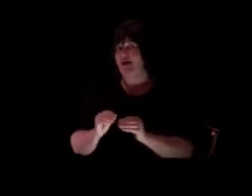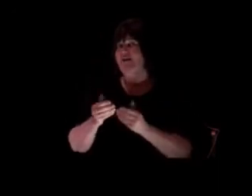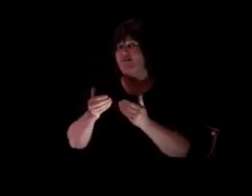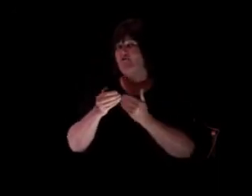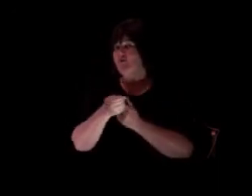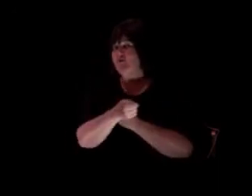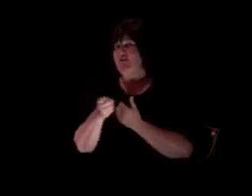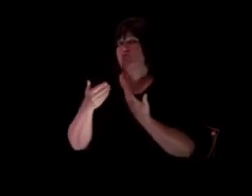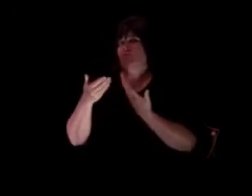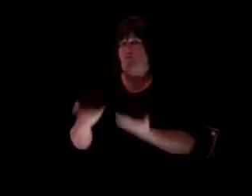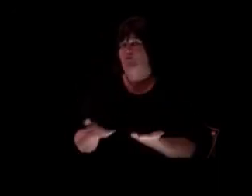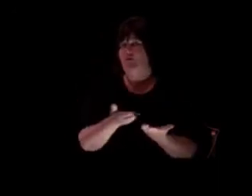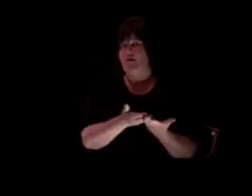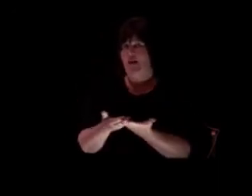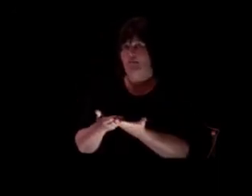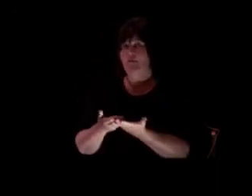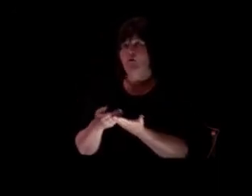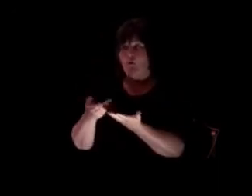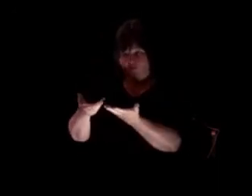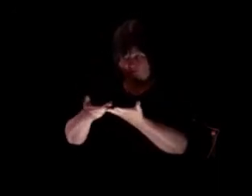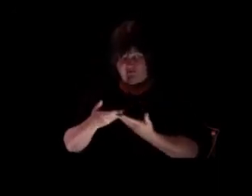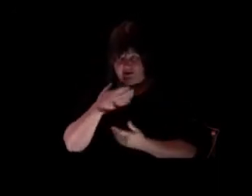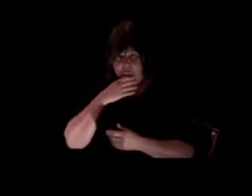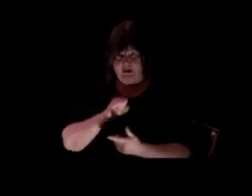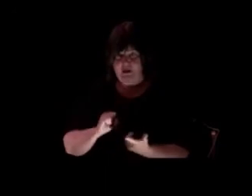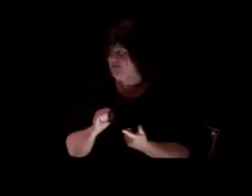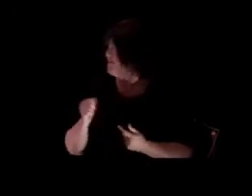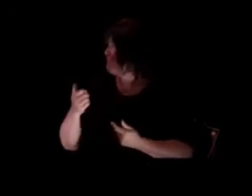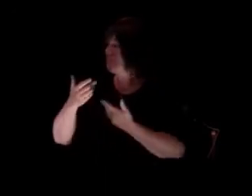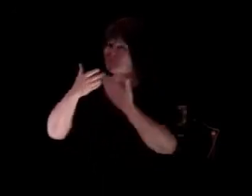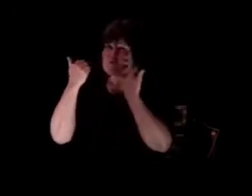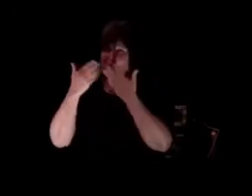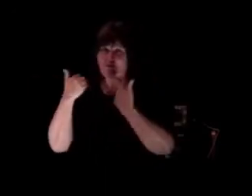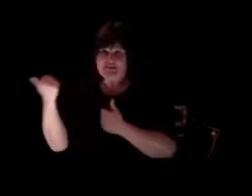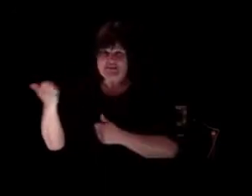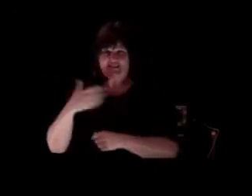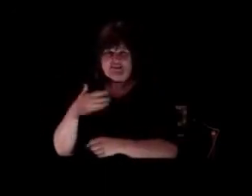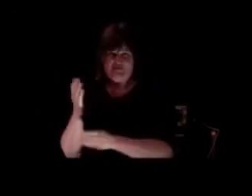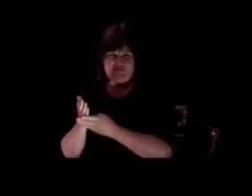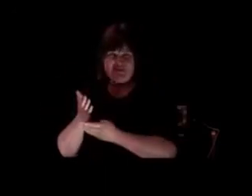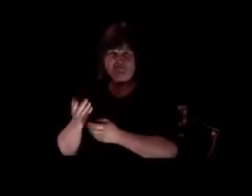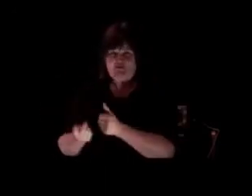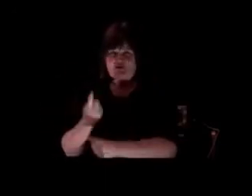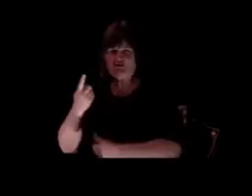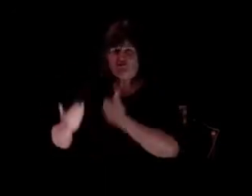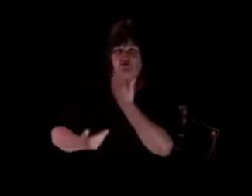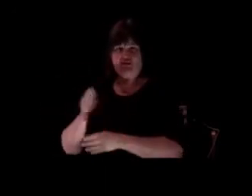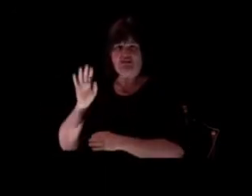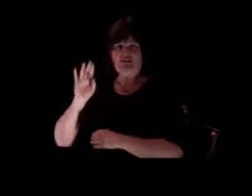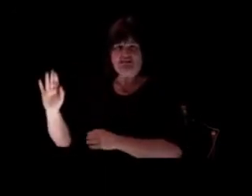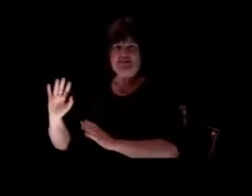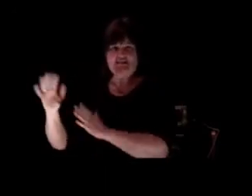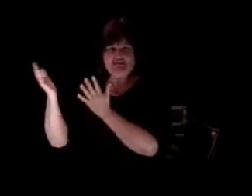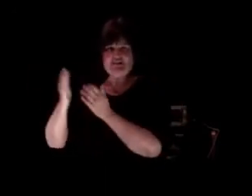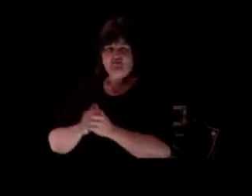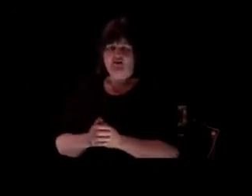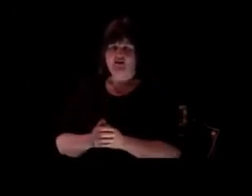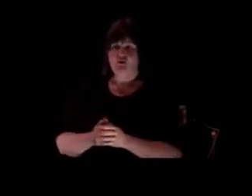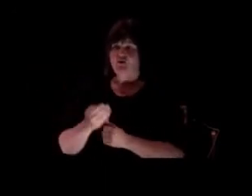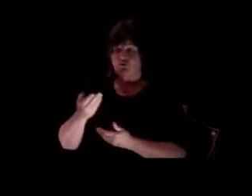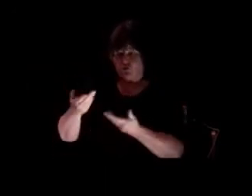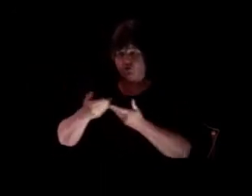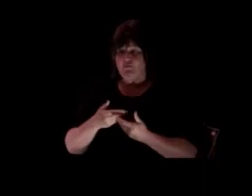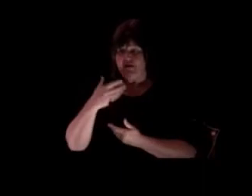en mail plutselig dumpende inn til oss, og Katrine hadde holdt sitt første foredrag i mitt liv, og så plutselig kom det en mail som het «Mitt forbaska